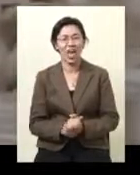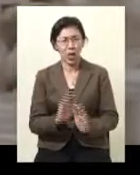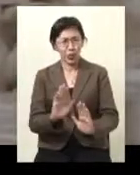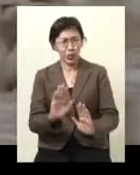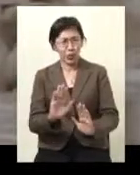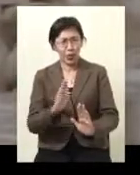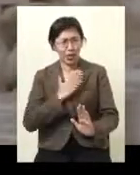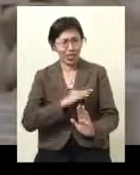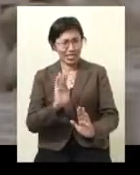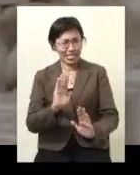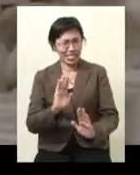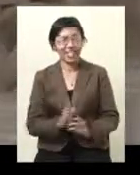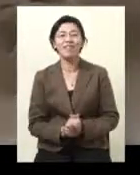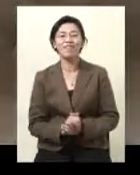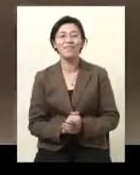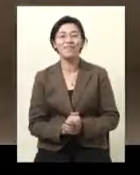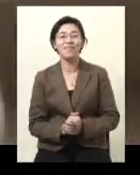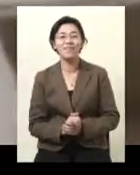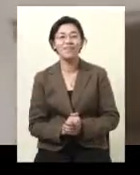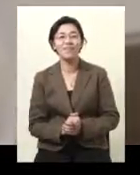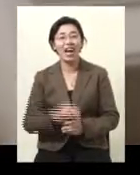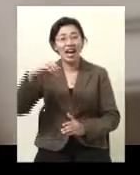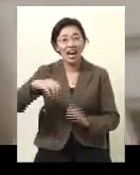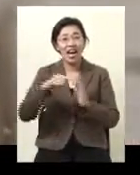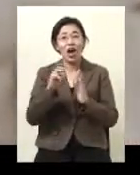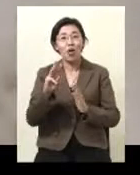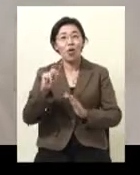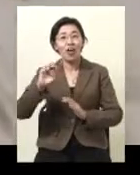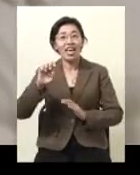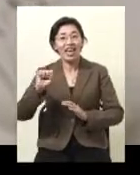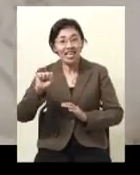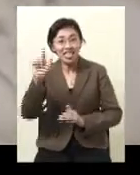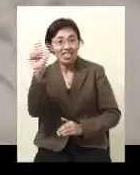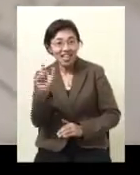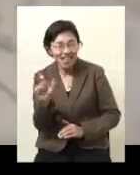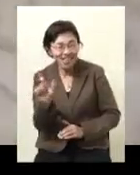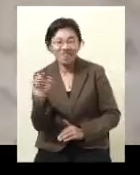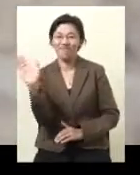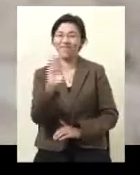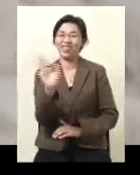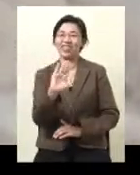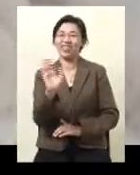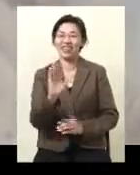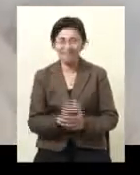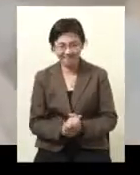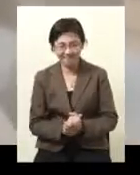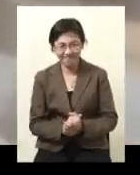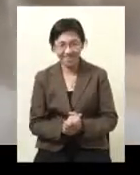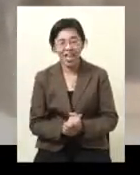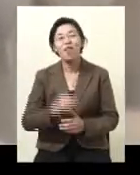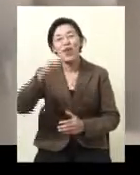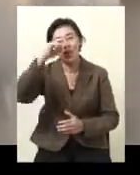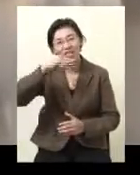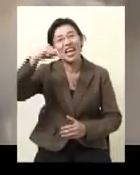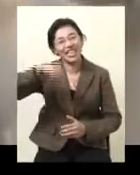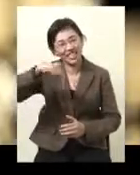ต่เดี๋ยวก่อนนะคะเราไม่ได้พาคุณผู้ชมมายังเมืองเวนิสประเทศอิตาลีหรอกค่ะแต่เป็นเมืองเวนิสของประเทศไ